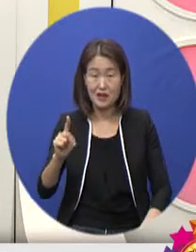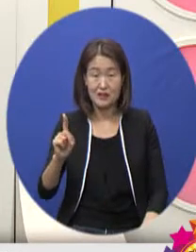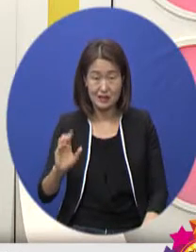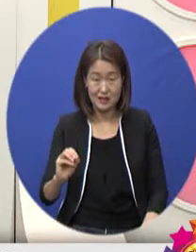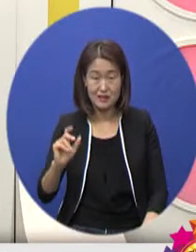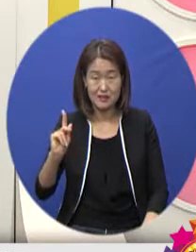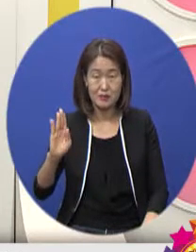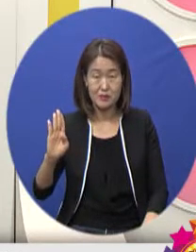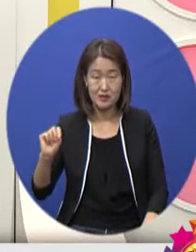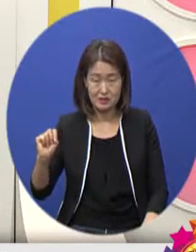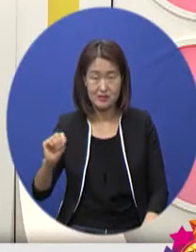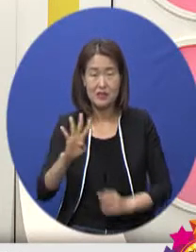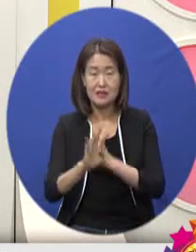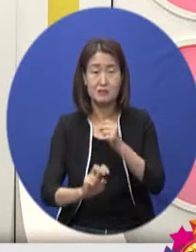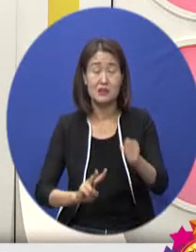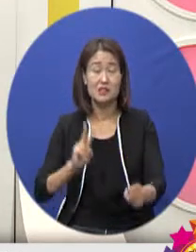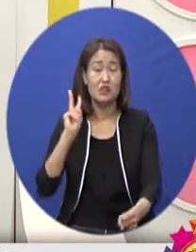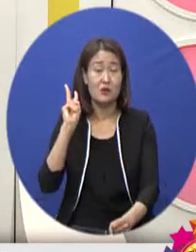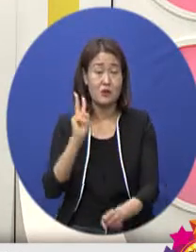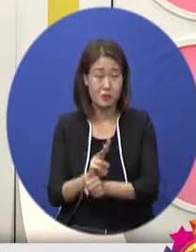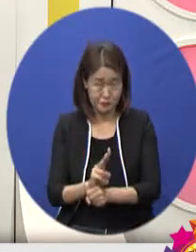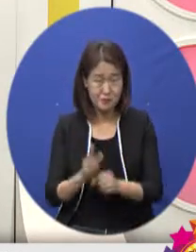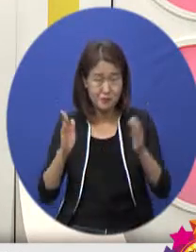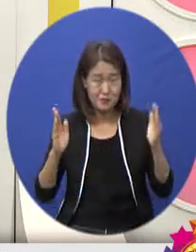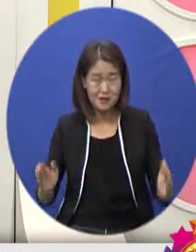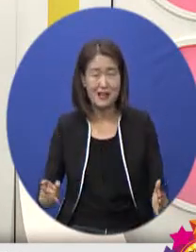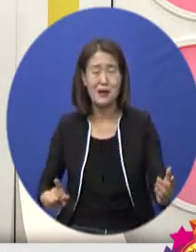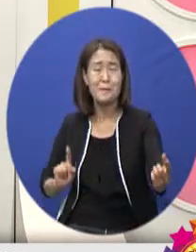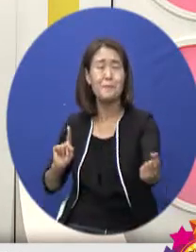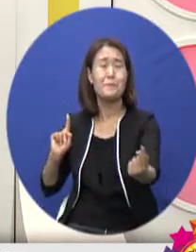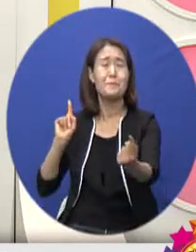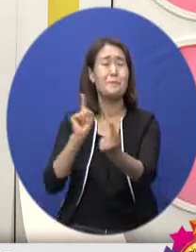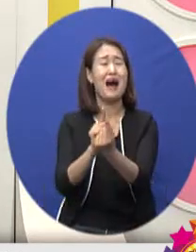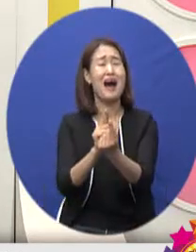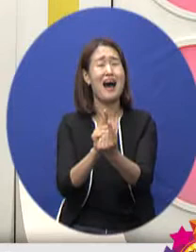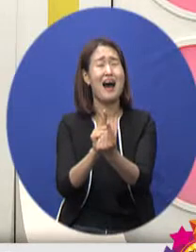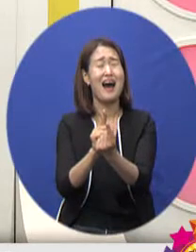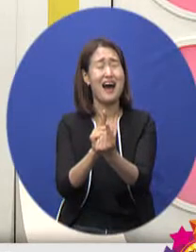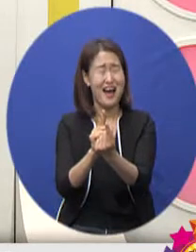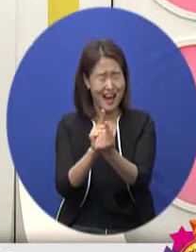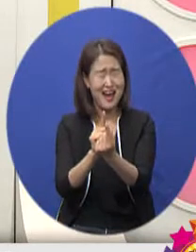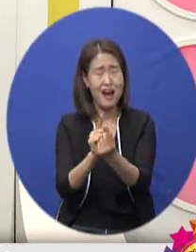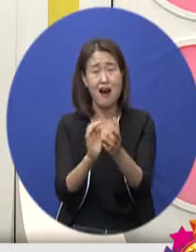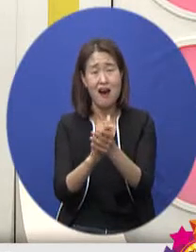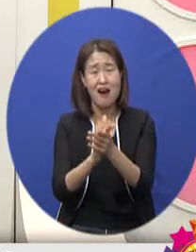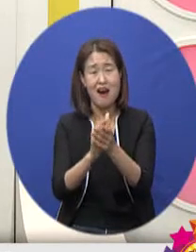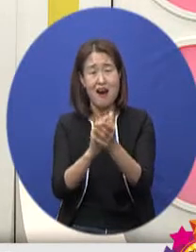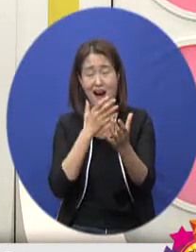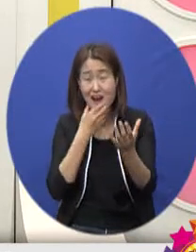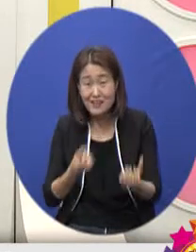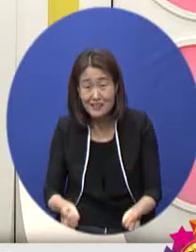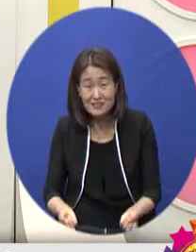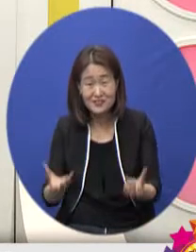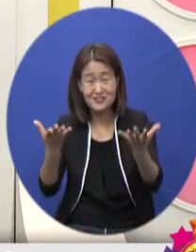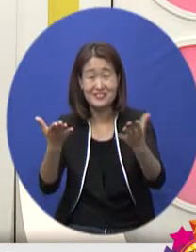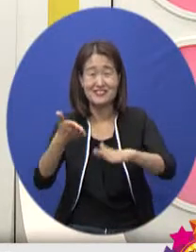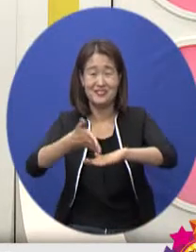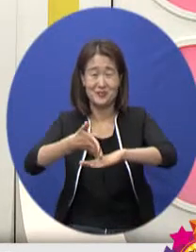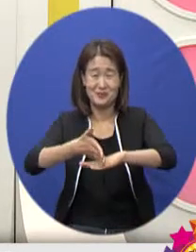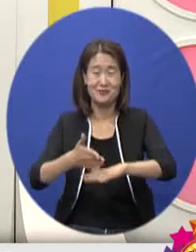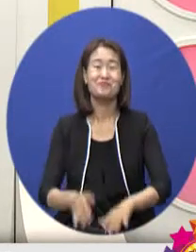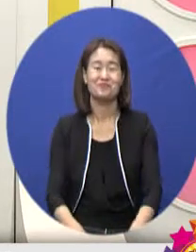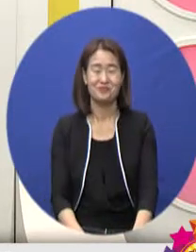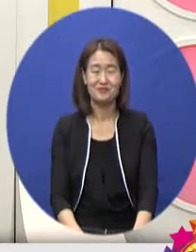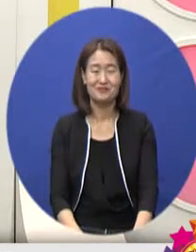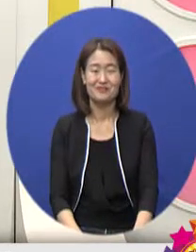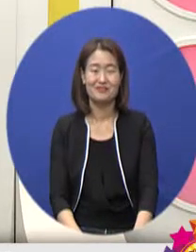해가지고 42년 만에 찾았습니다. 와 잊어버렸던 형을요. 네. 와 축하드려요 아버님. 축하드립니다. 네. 아유, 감사합니다. 네.